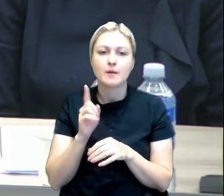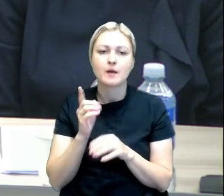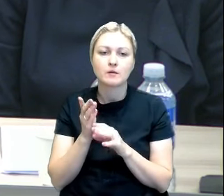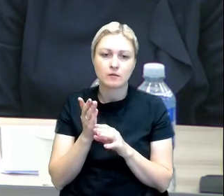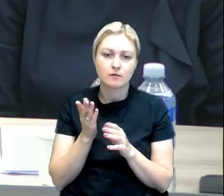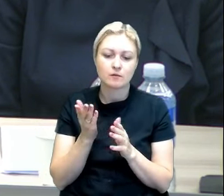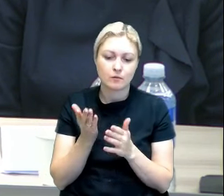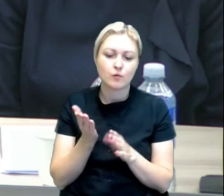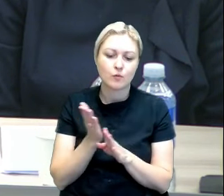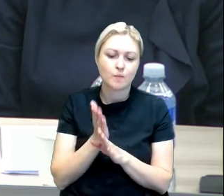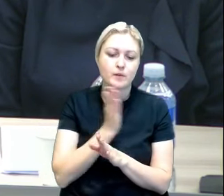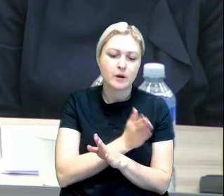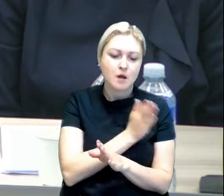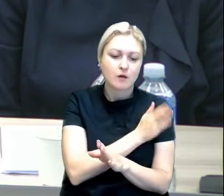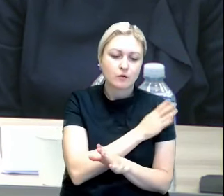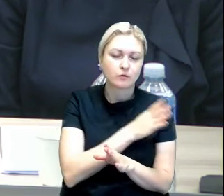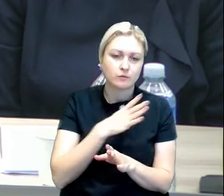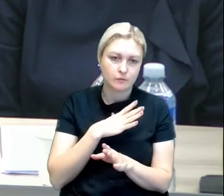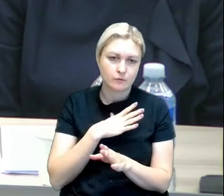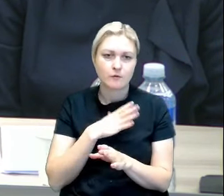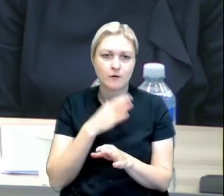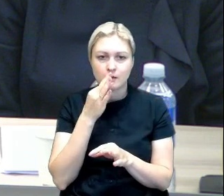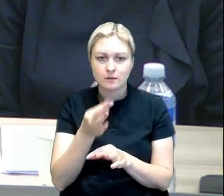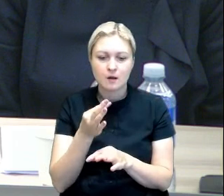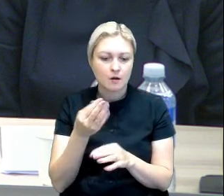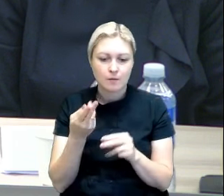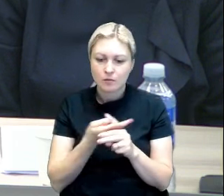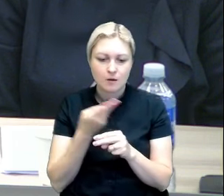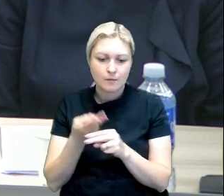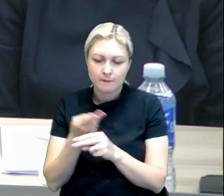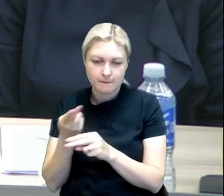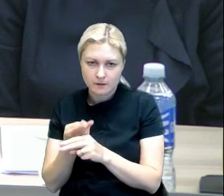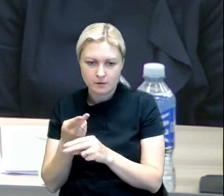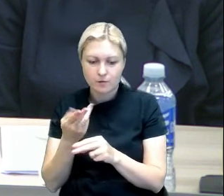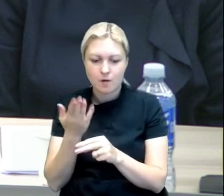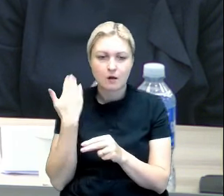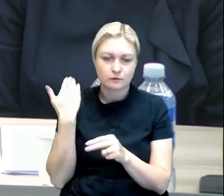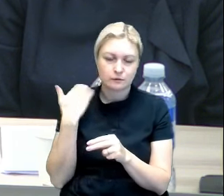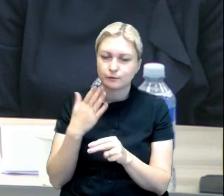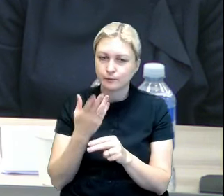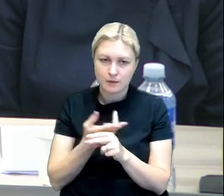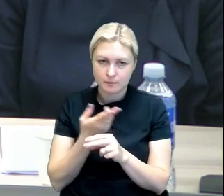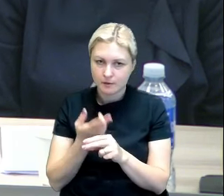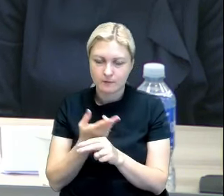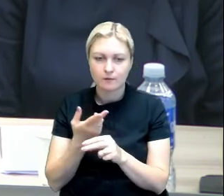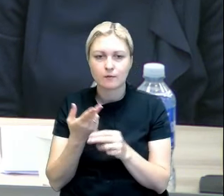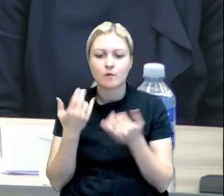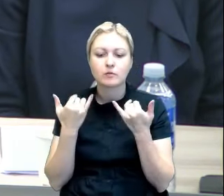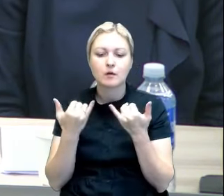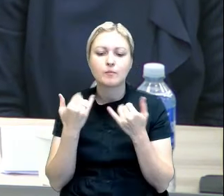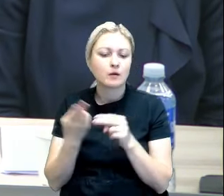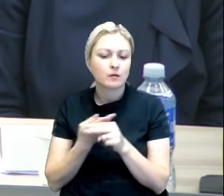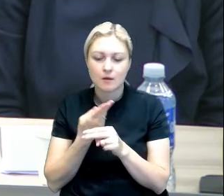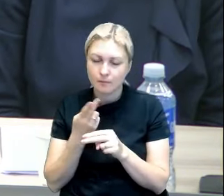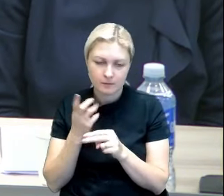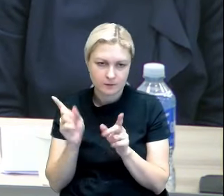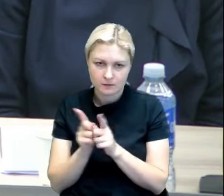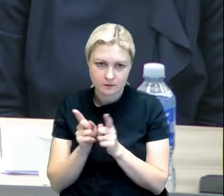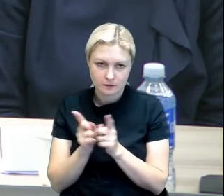pasisakiusiaji kalbėjo tas dalykas nepavyko anksčiau manau kad nepavyktų ir dabar